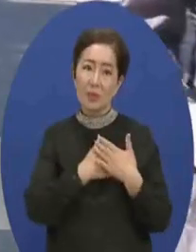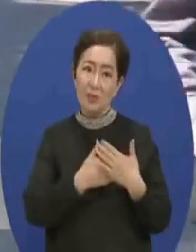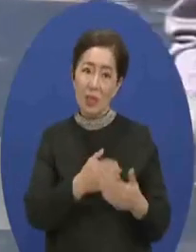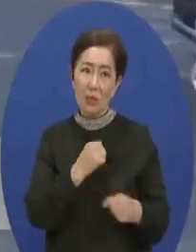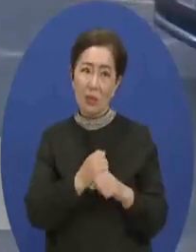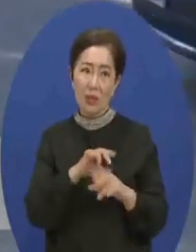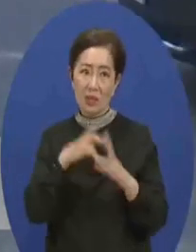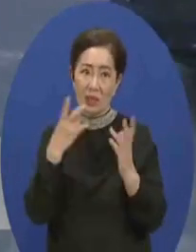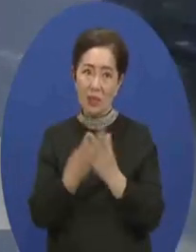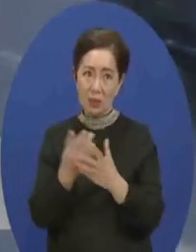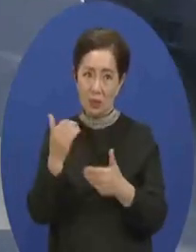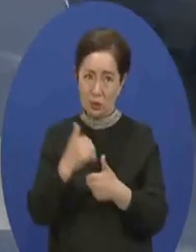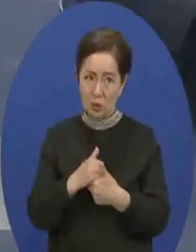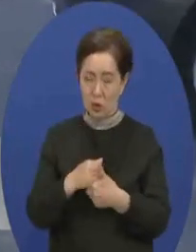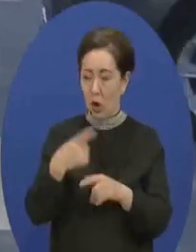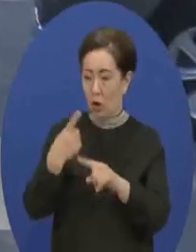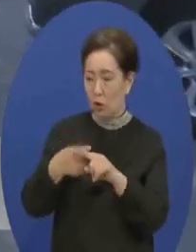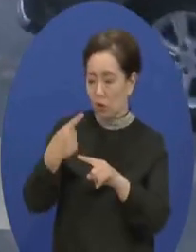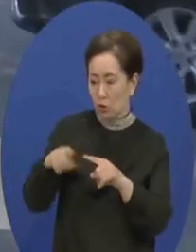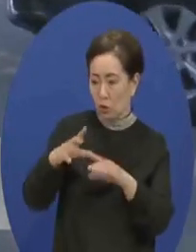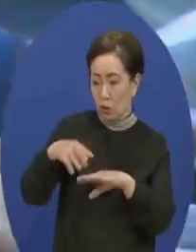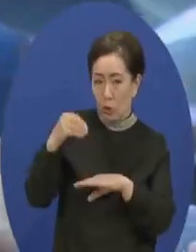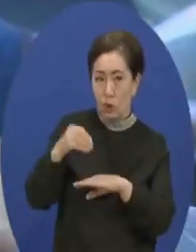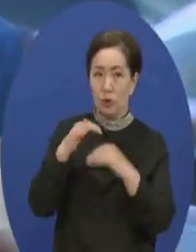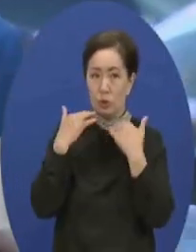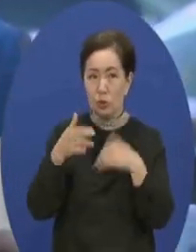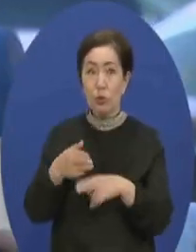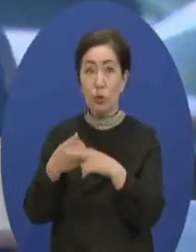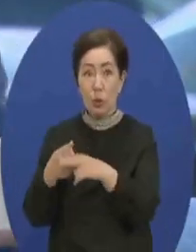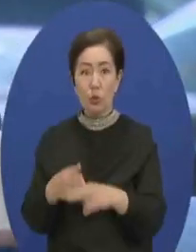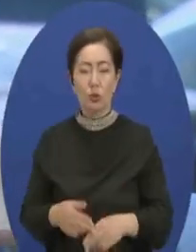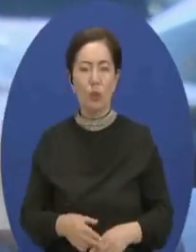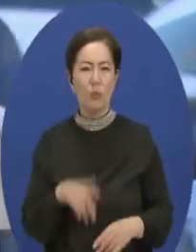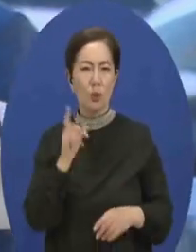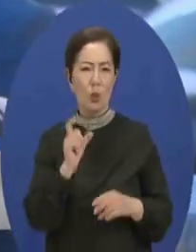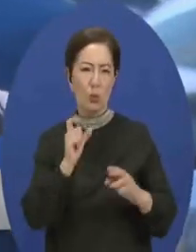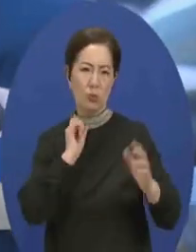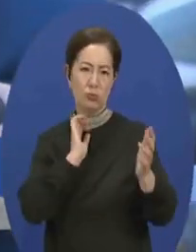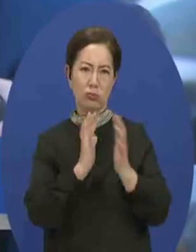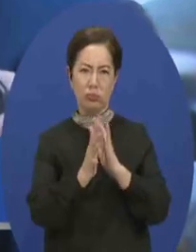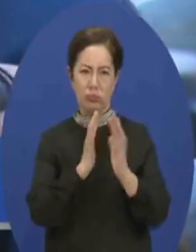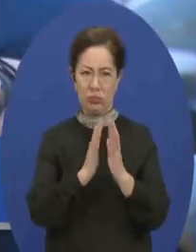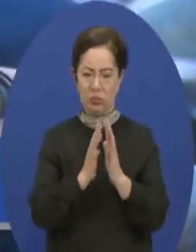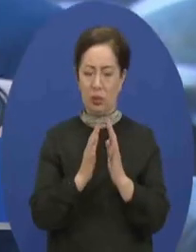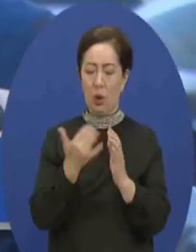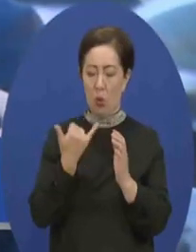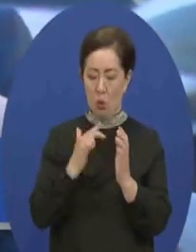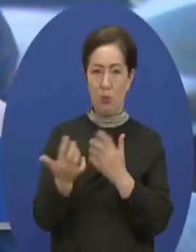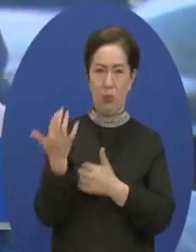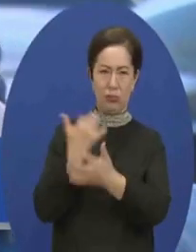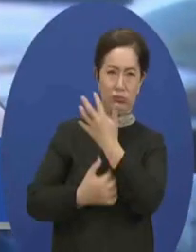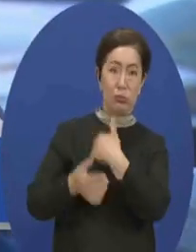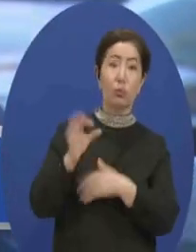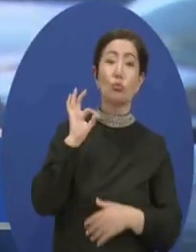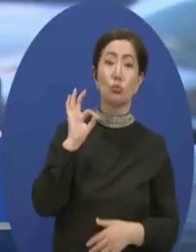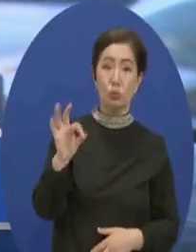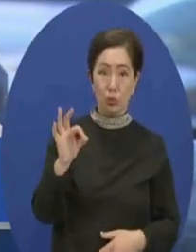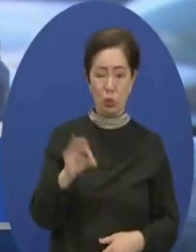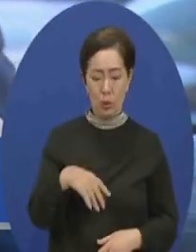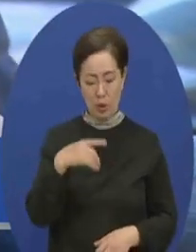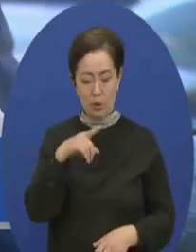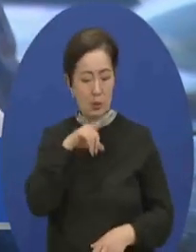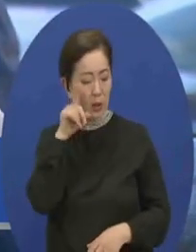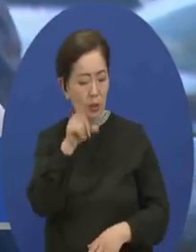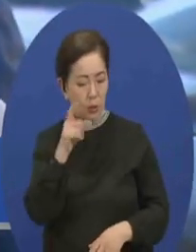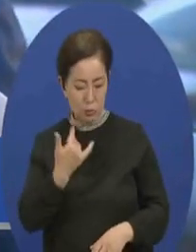ажилтнууд нэгдэж орон нутгийн оюутнуудад зөвлөж туслах юм байна. А зөвхөн хүний уурсгалыг бол бие бол хот руу шиглэх нь зөвөө. Ялангуяа манай залуучууд бол